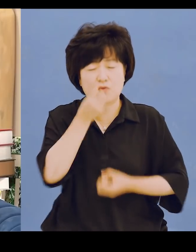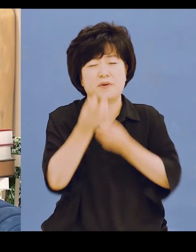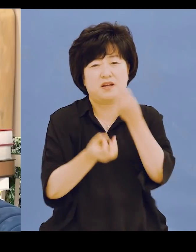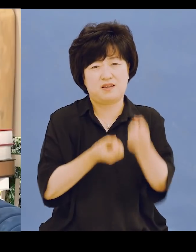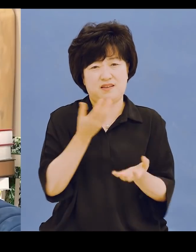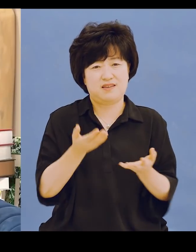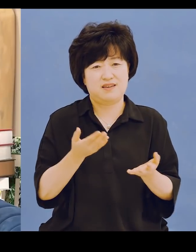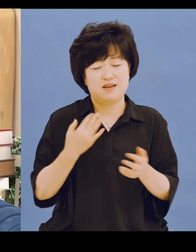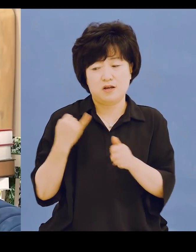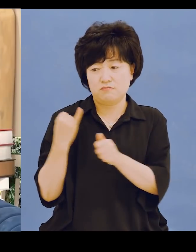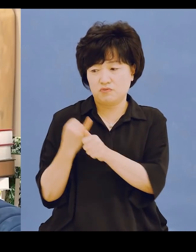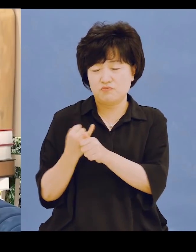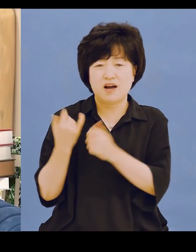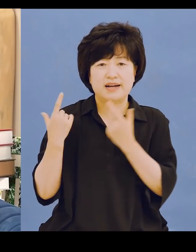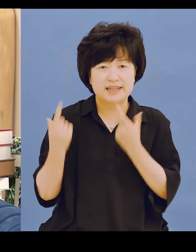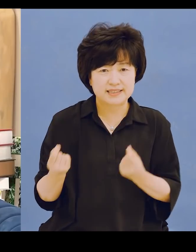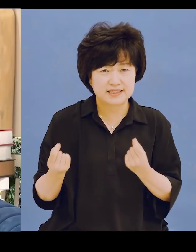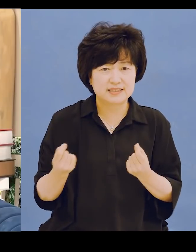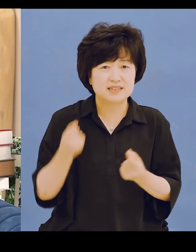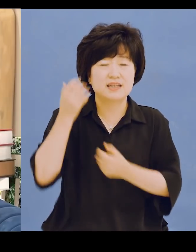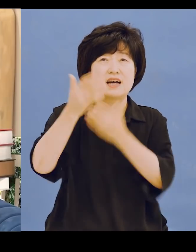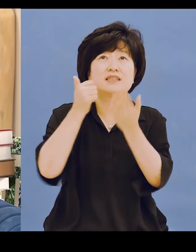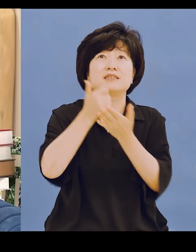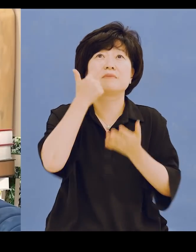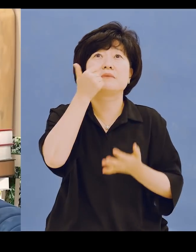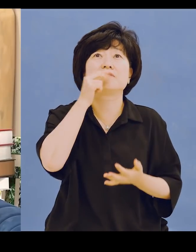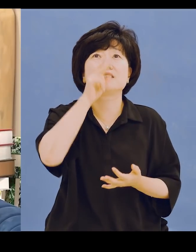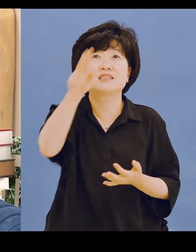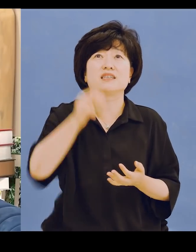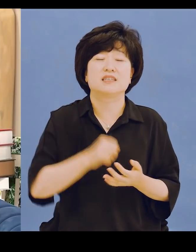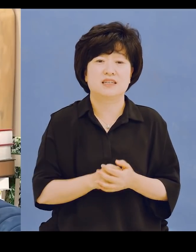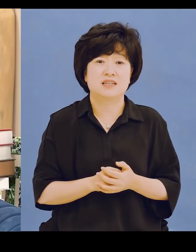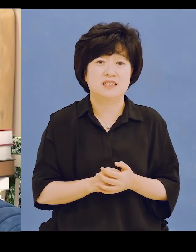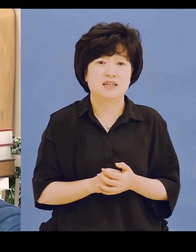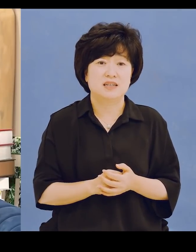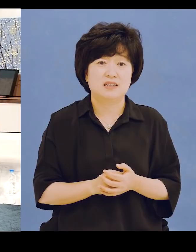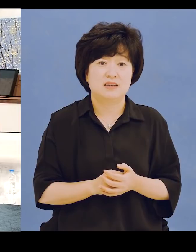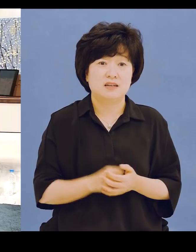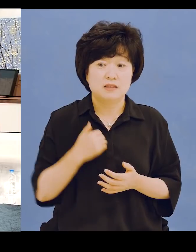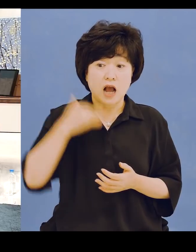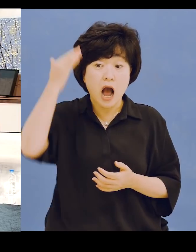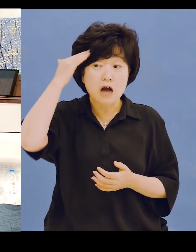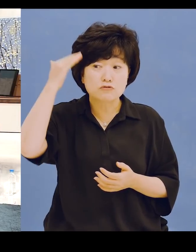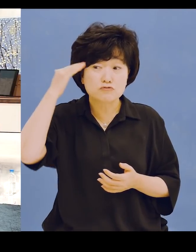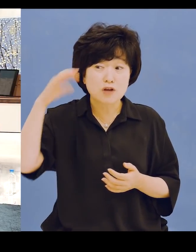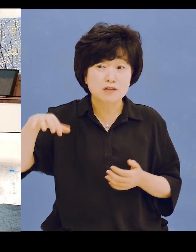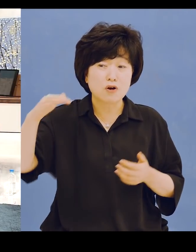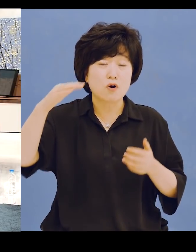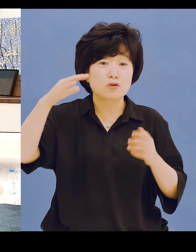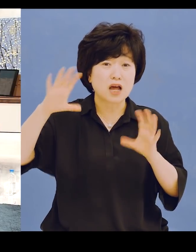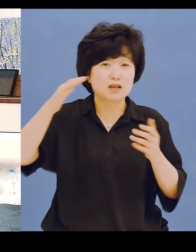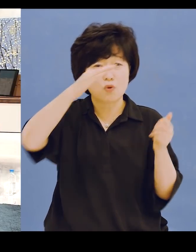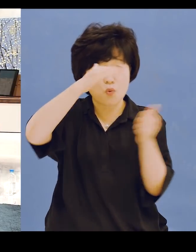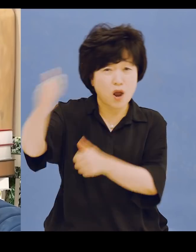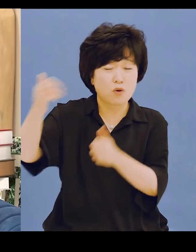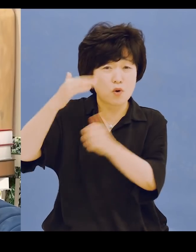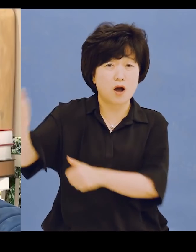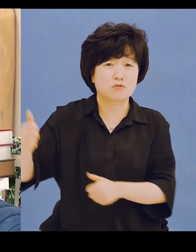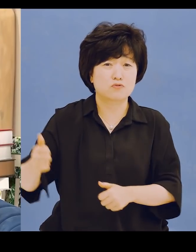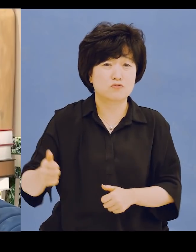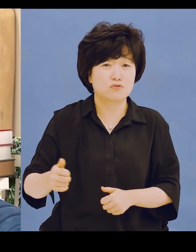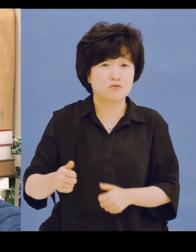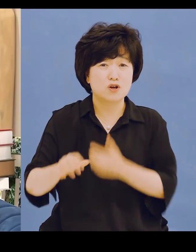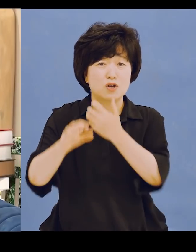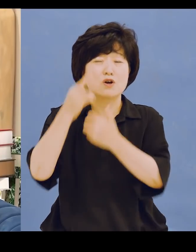자복을 통해서 우리 부부가 동시에 기도하는 게 그거예요. 아버지 하나님. 내가 왜냐면 한국에서 오라 그러고